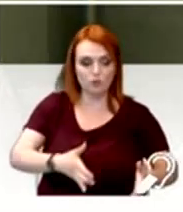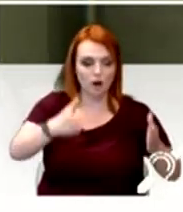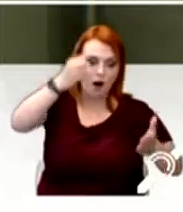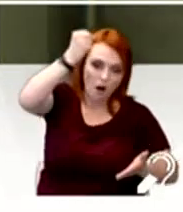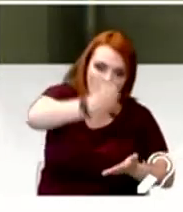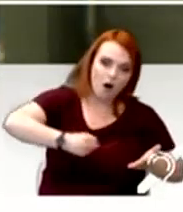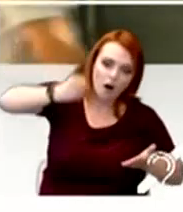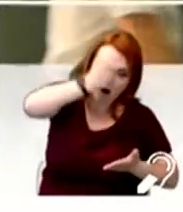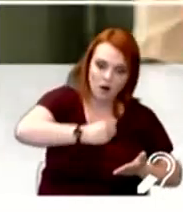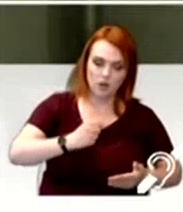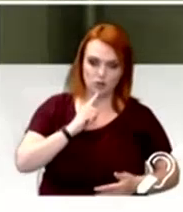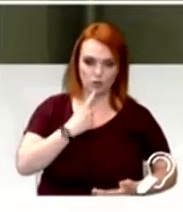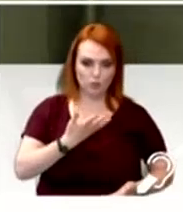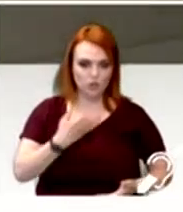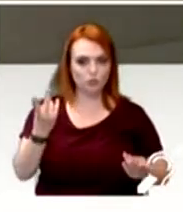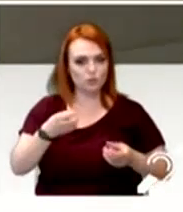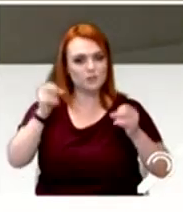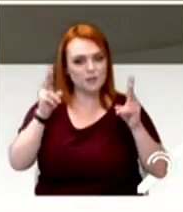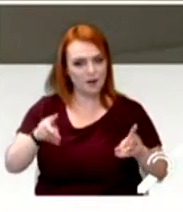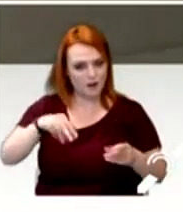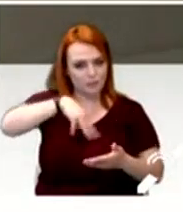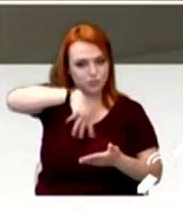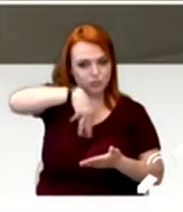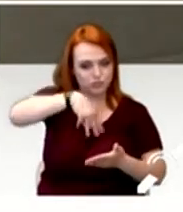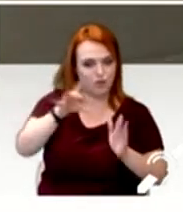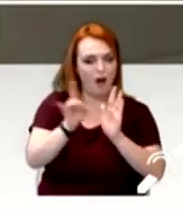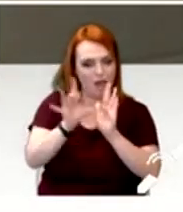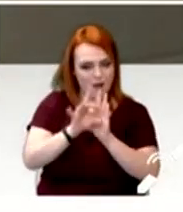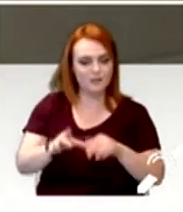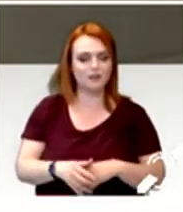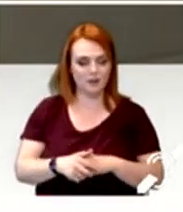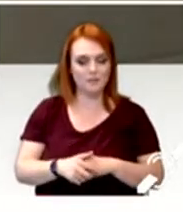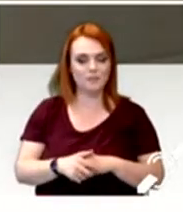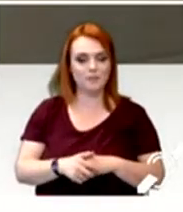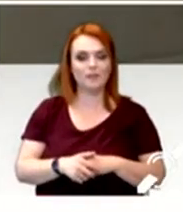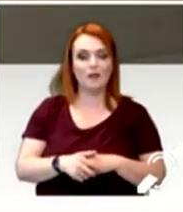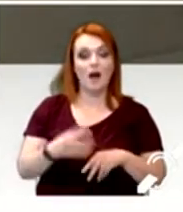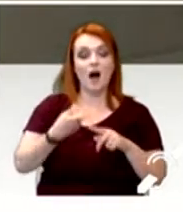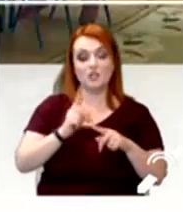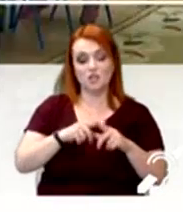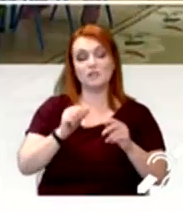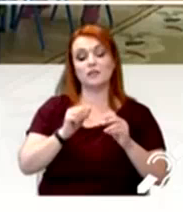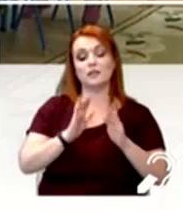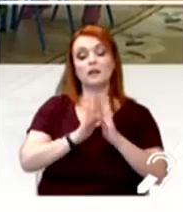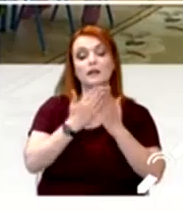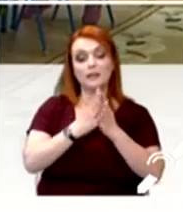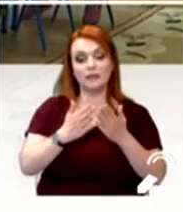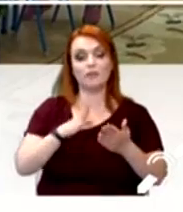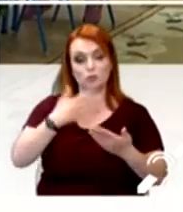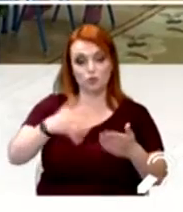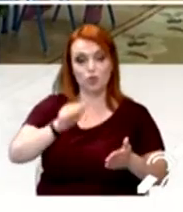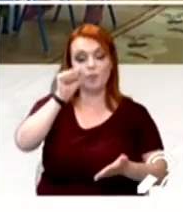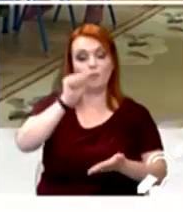uneltele și ustensilele de care au nevoie bucătarii. Ghidul metodologic culinar a fost publicat în 200 exemplare și repartizat deja